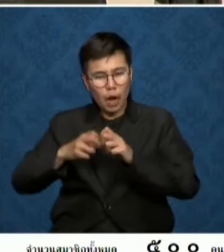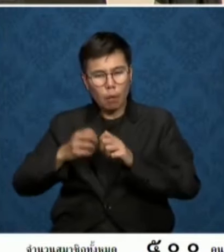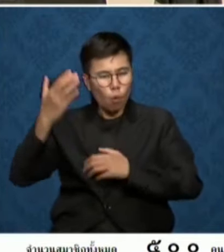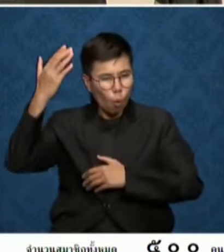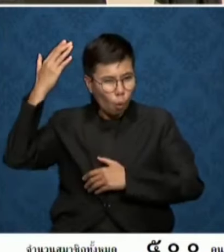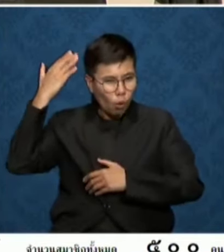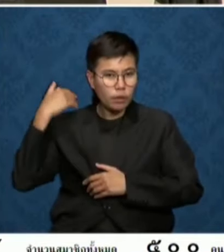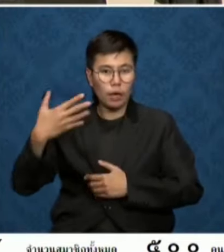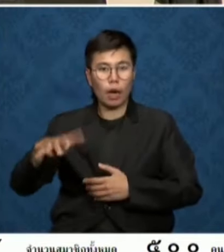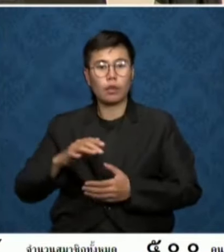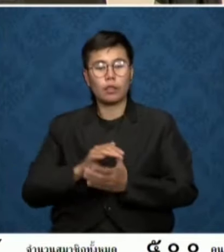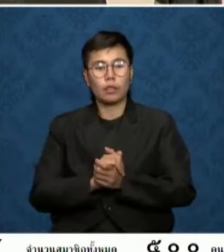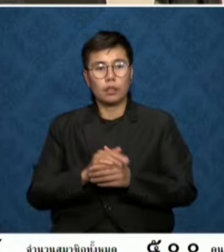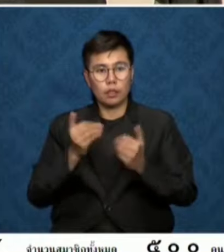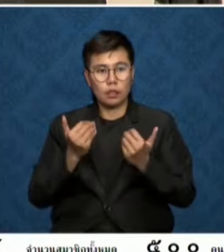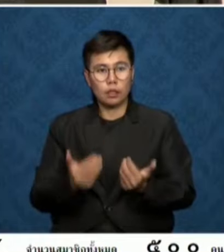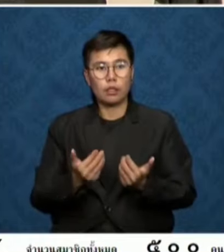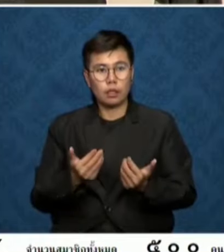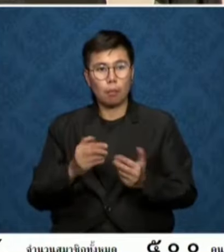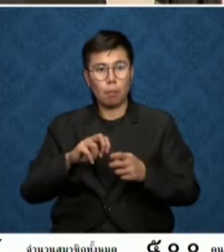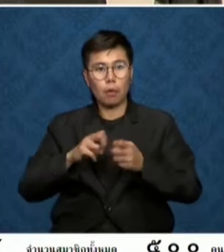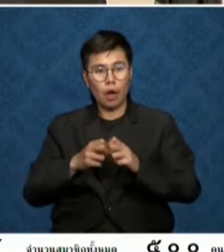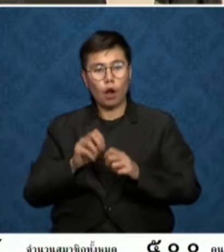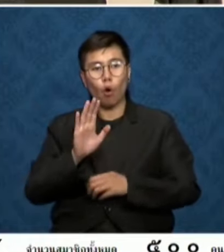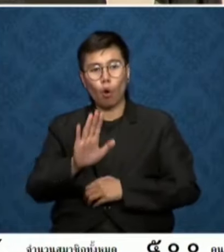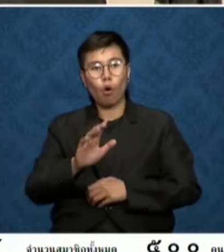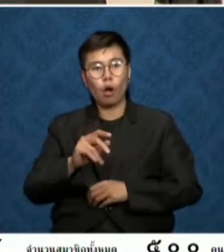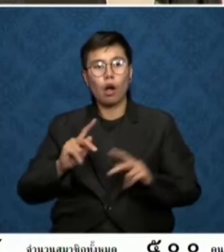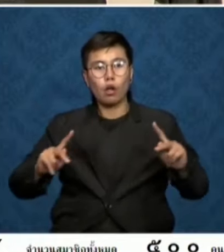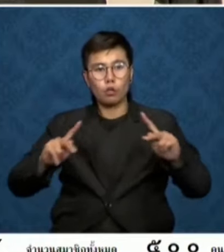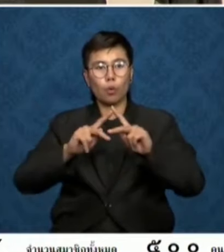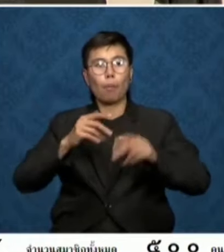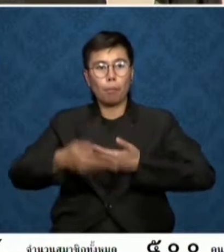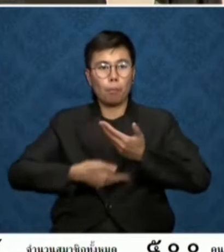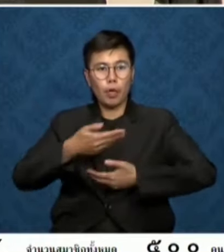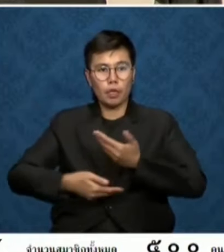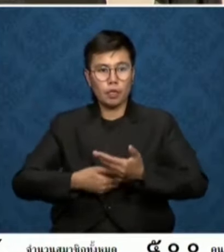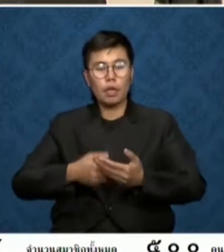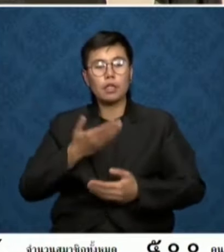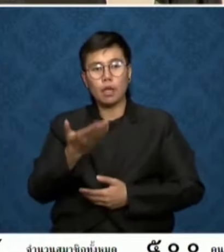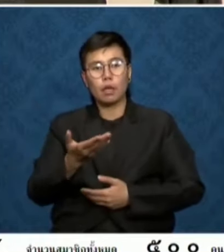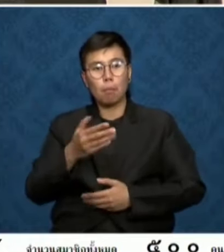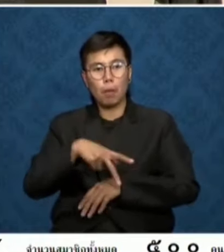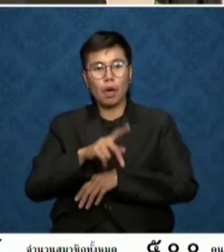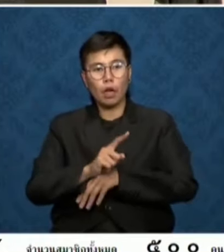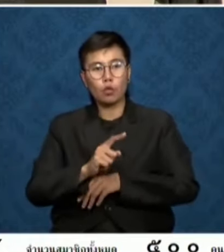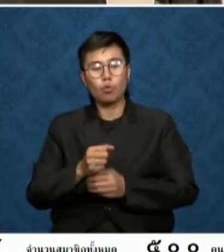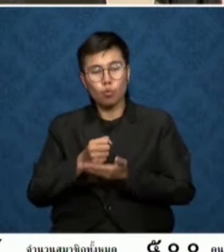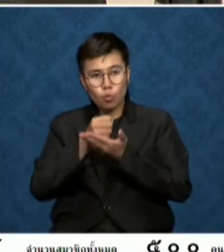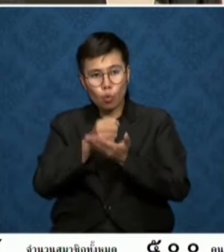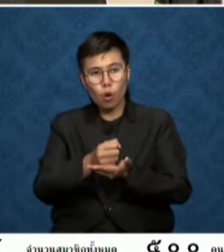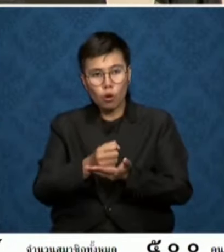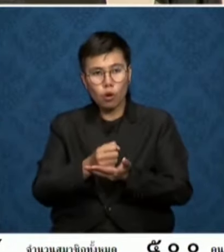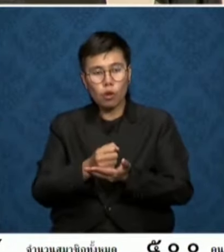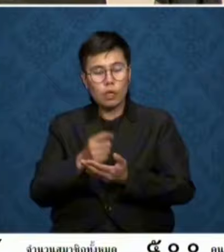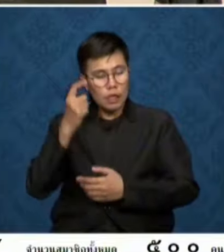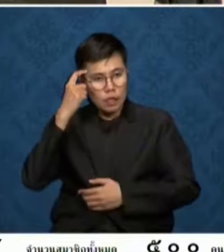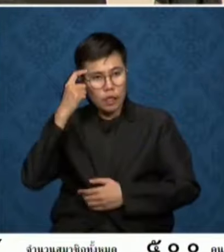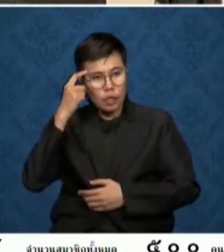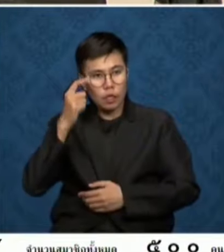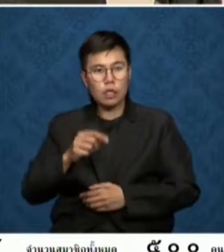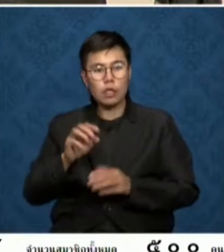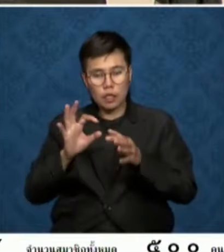ป็นการบริหารการจัดการของกระทรวงพาณิชย์ค่ะท่านประธานโปรดวินิจฉัยด้วยนะคะว่ามันเกี่ยวข้องกับ